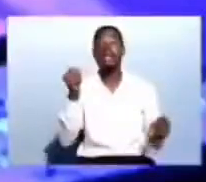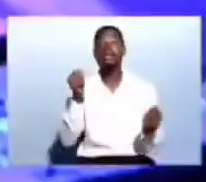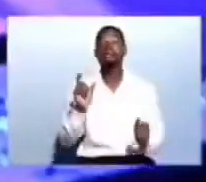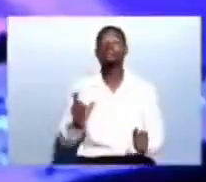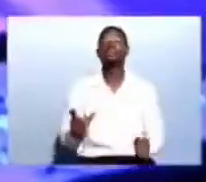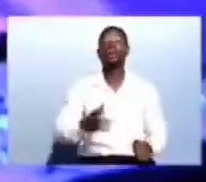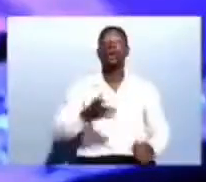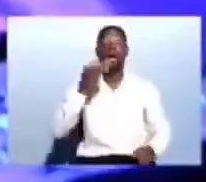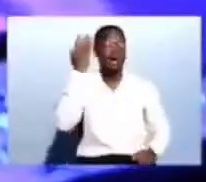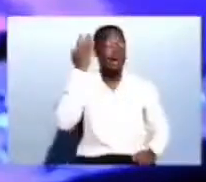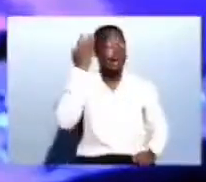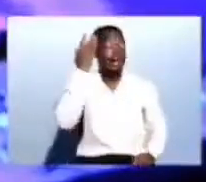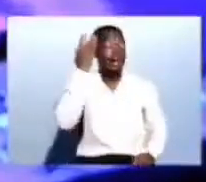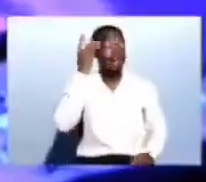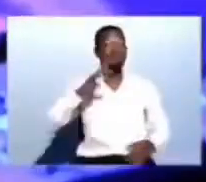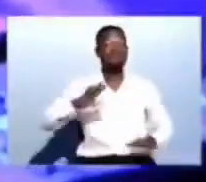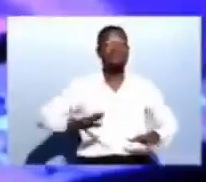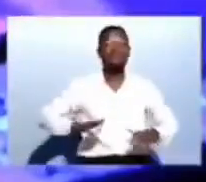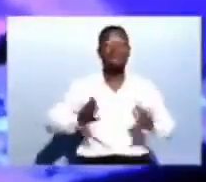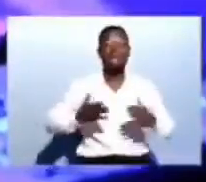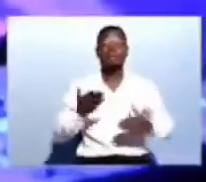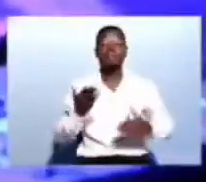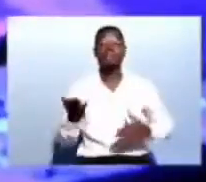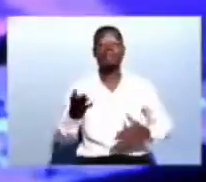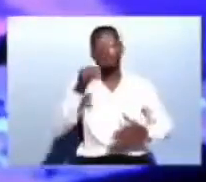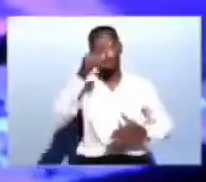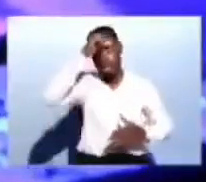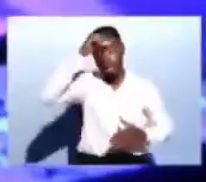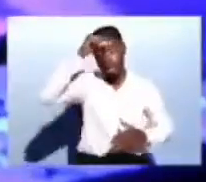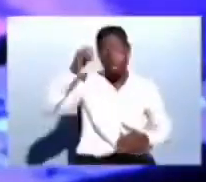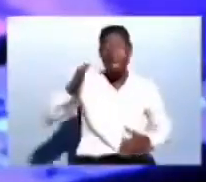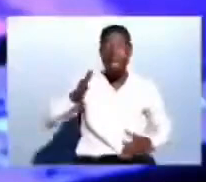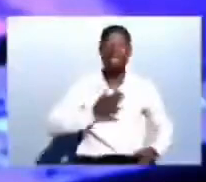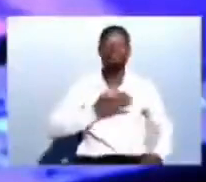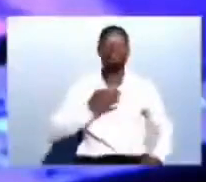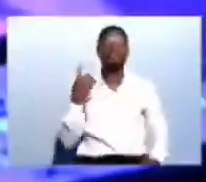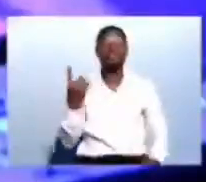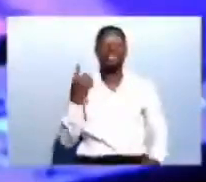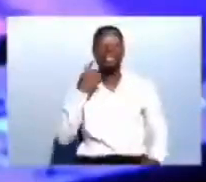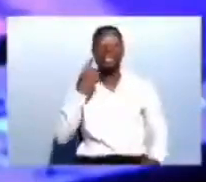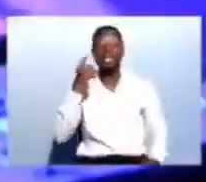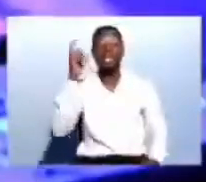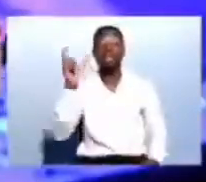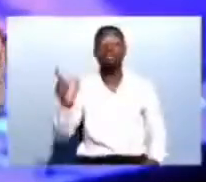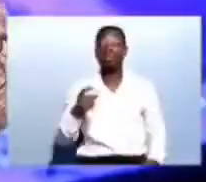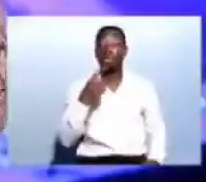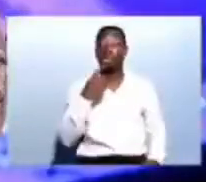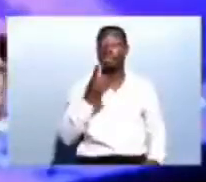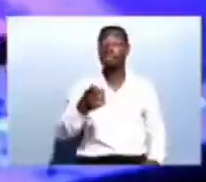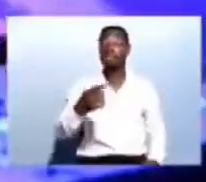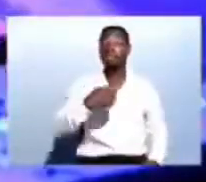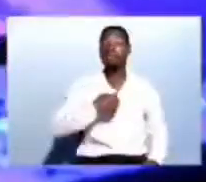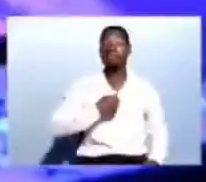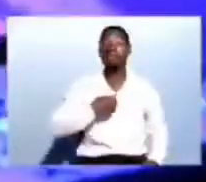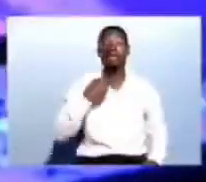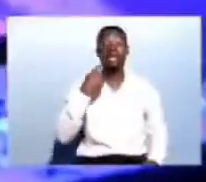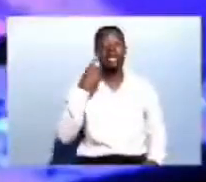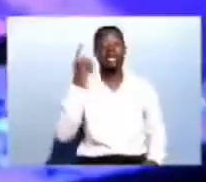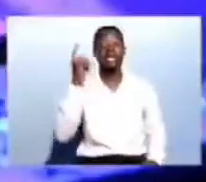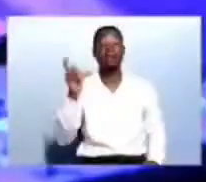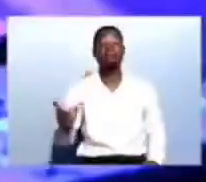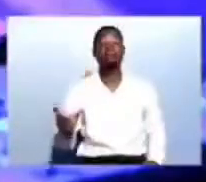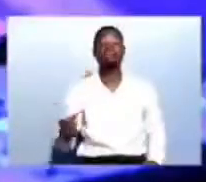ya mwenzake, yanayotokea singetokea. Shida yetu ni moja. Kila mtu anasema mimi. Kila mtu